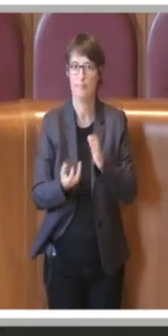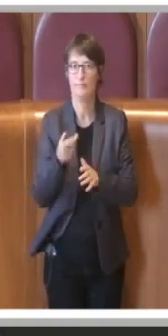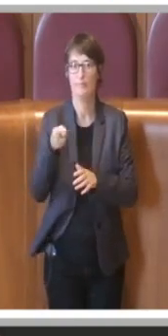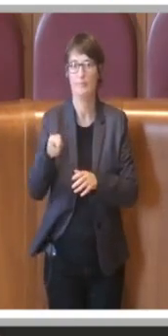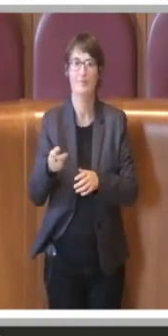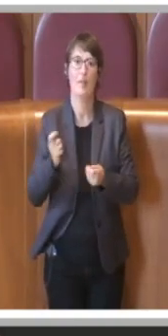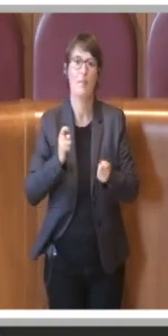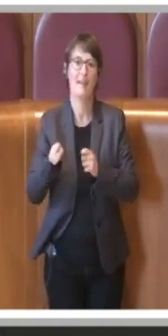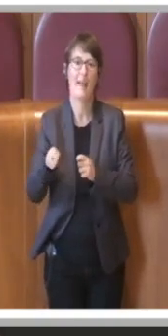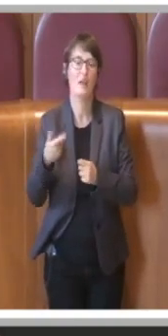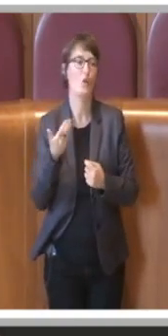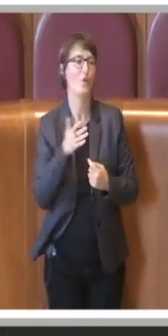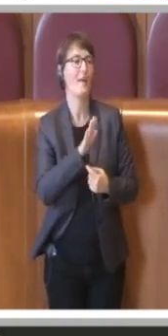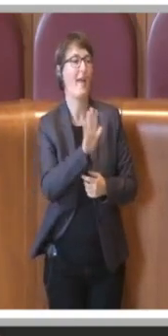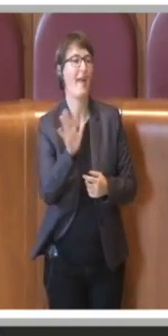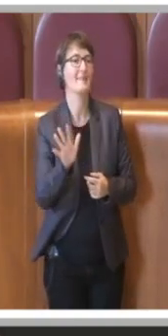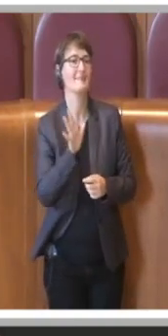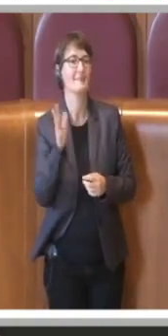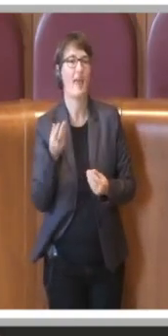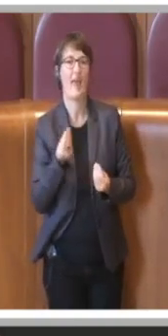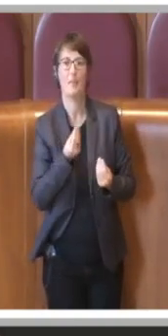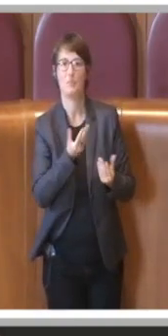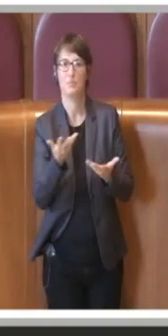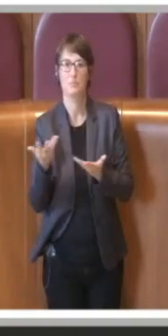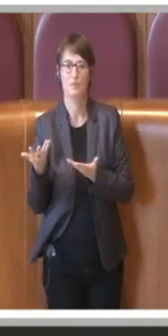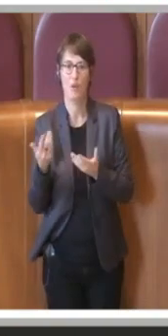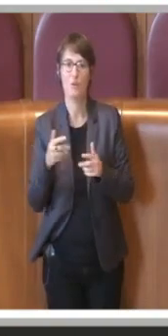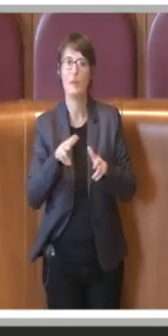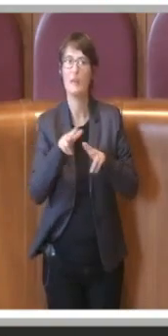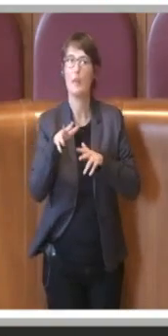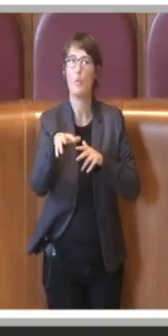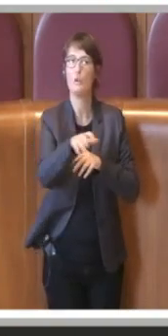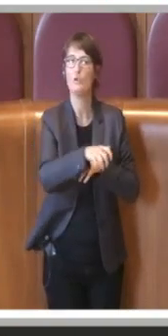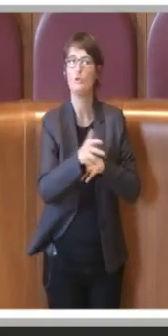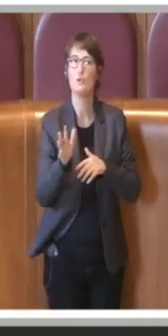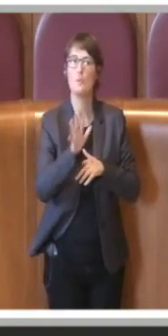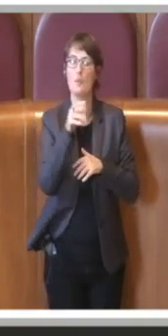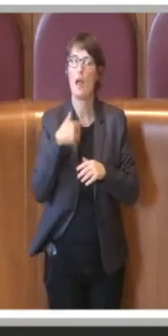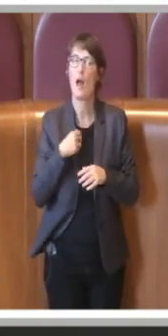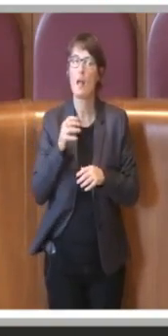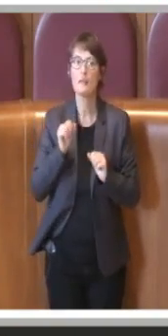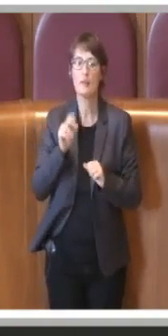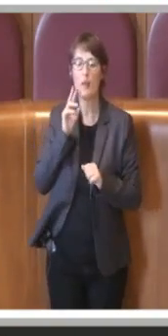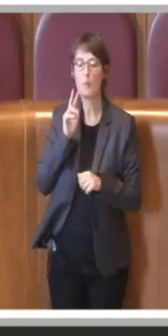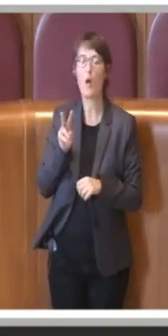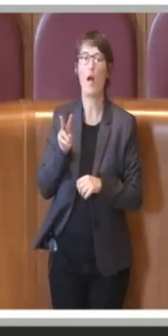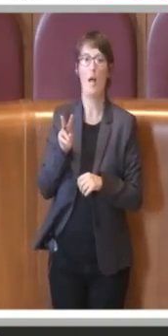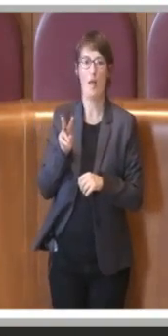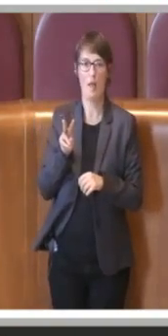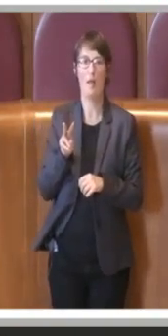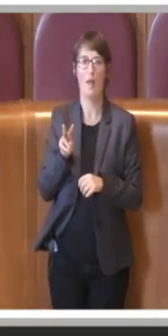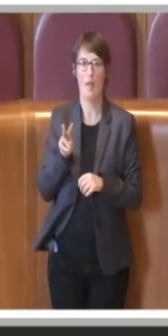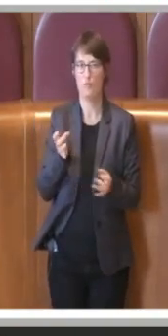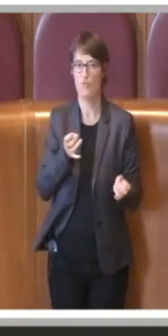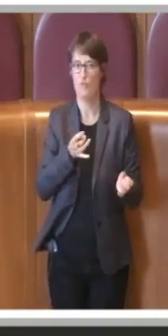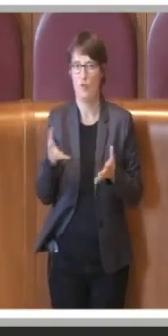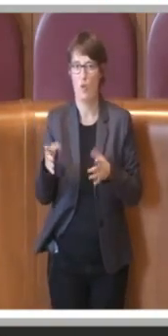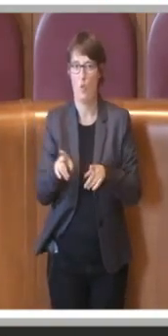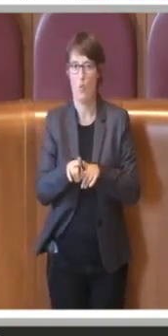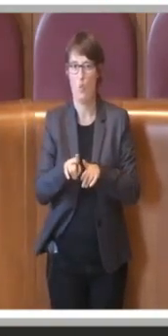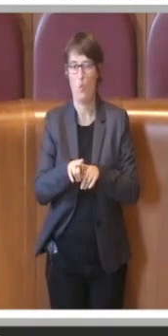che hanno a cuore questi argomenti che abbiamo rappresentato potranno fare identificando aree idonee